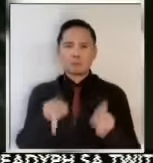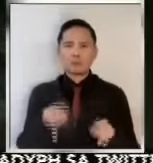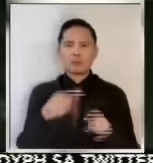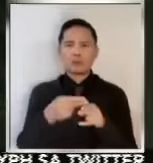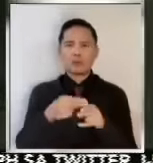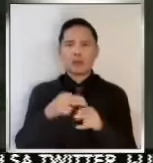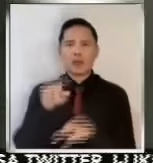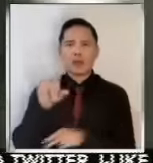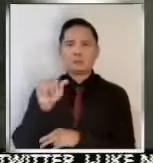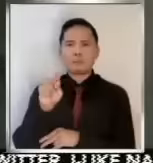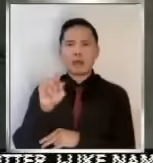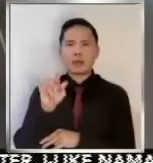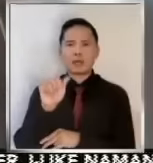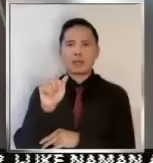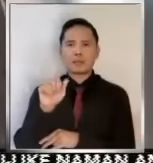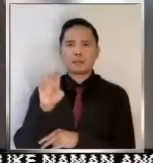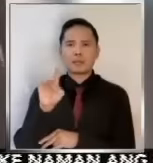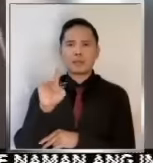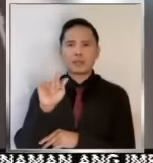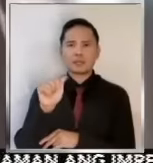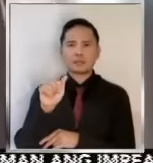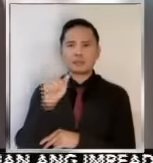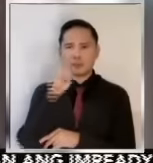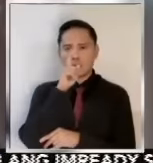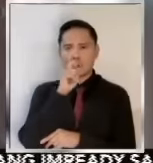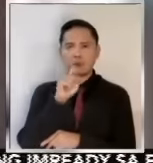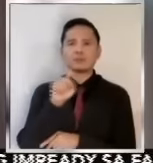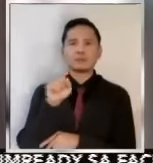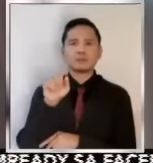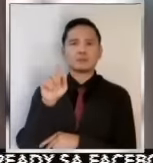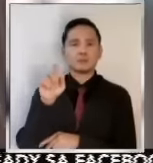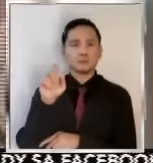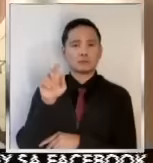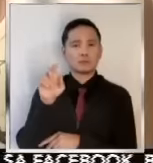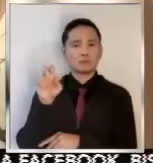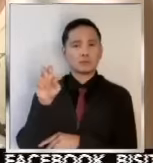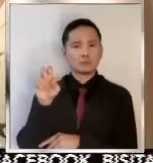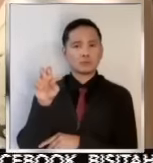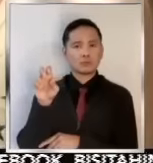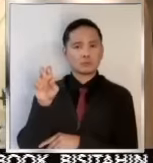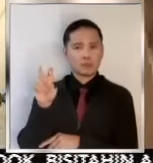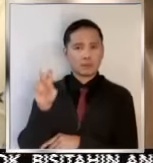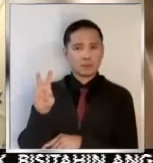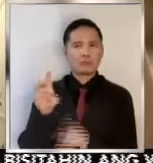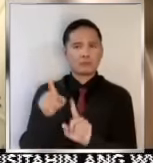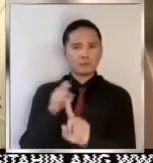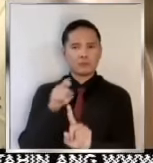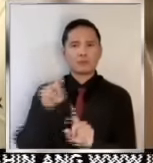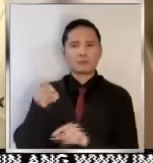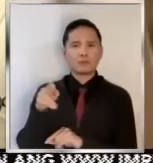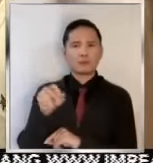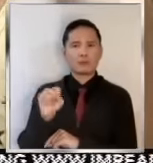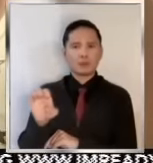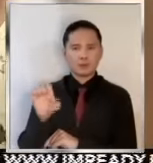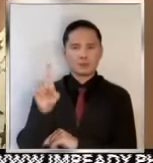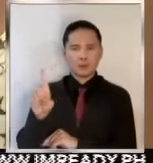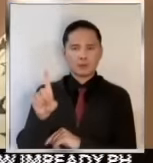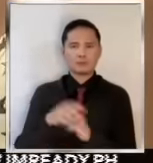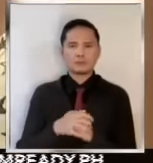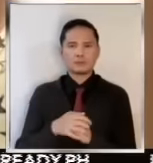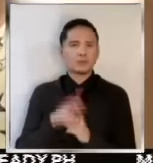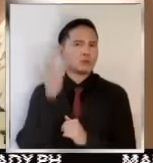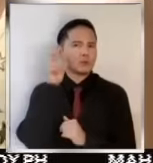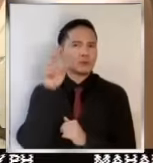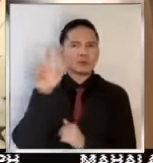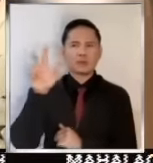Millanes, 22 anyos, residente ng Karatig na Phase 1. Putok, tatlong putok. Iyon ang narinig namin. Pero hindi